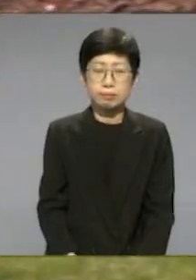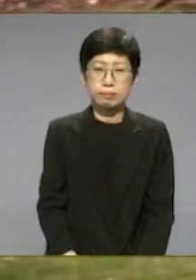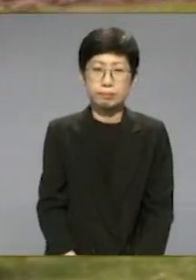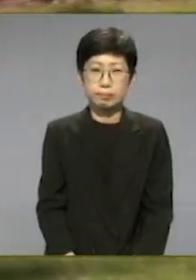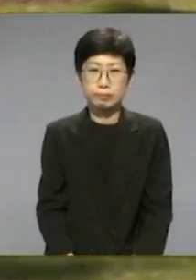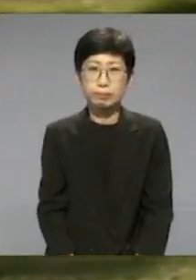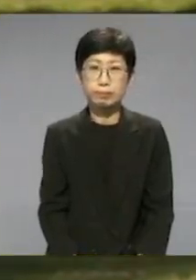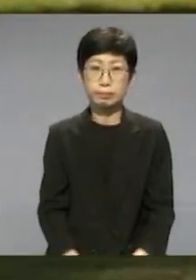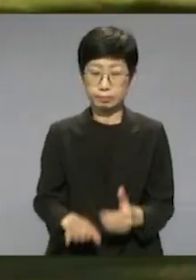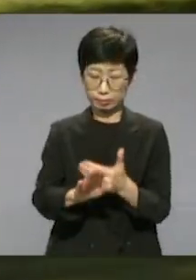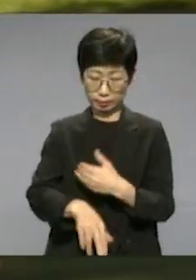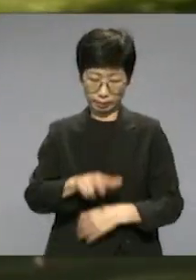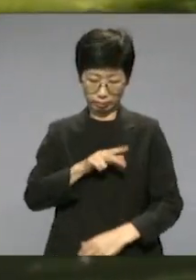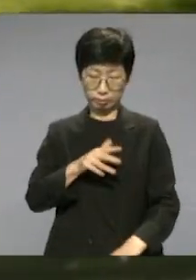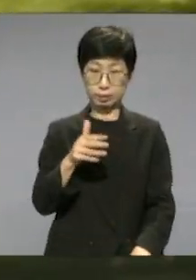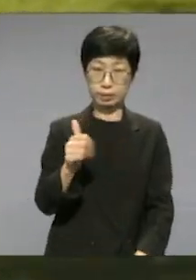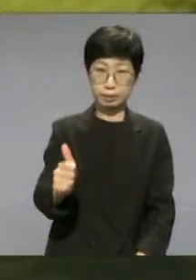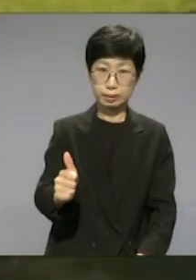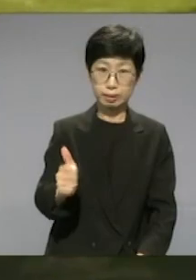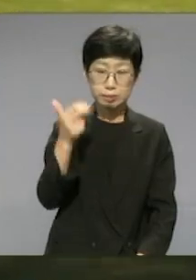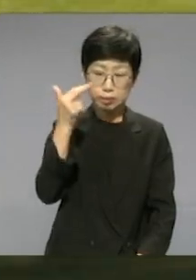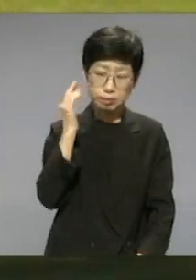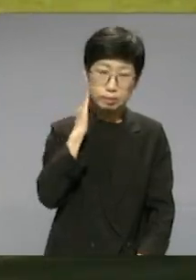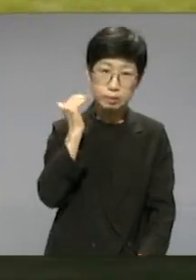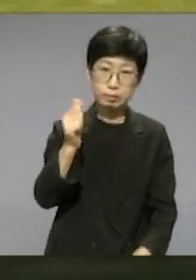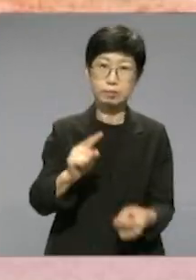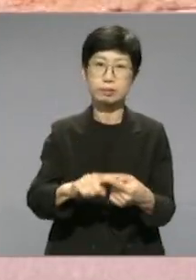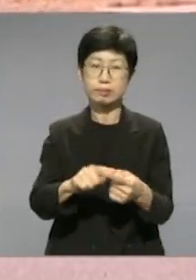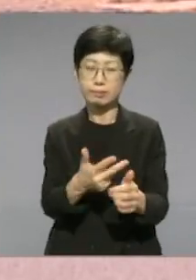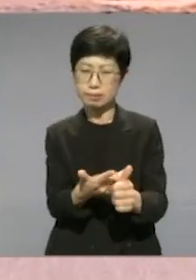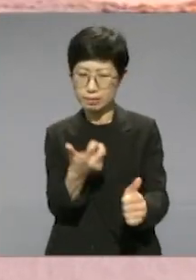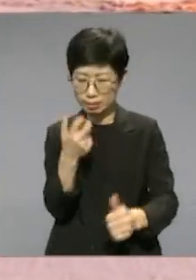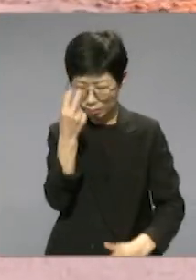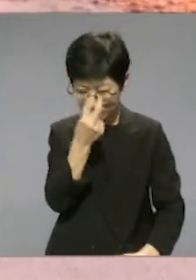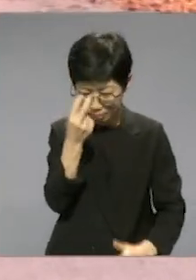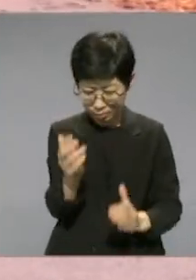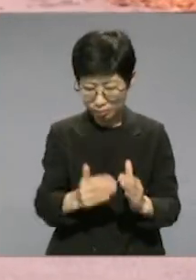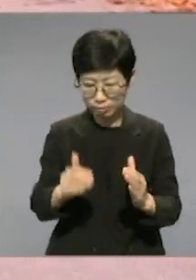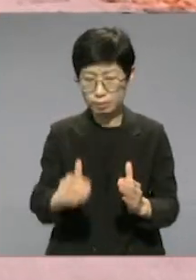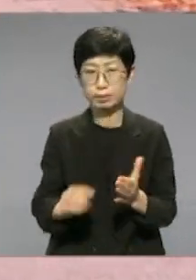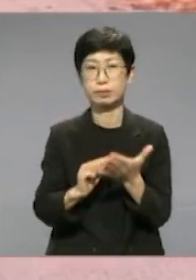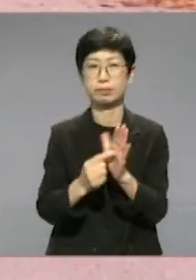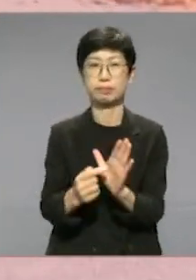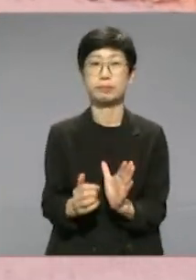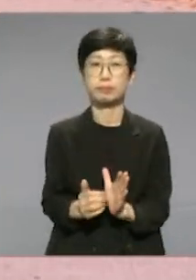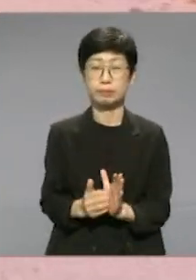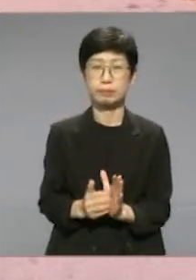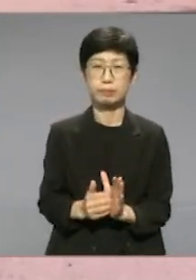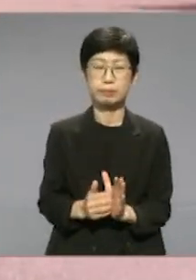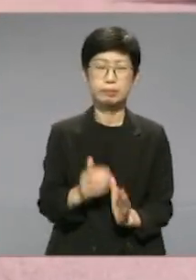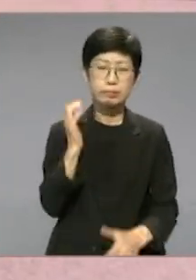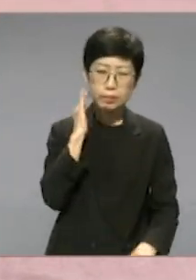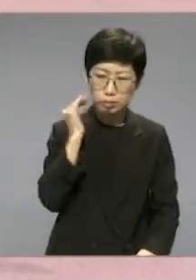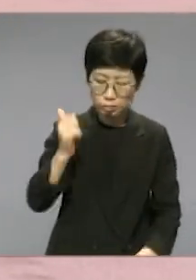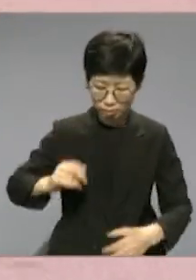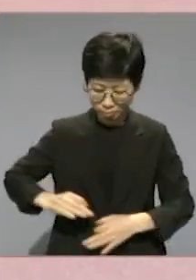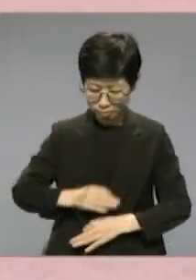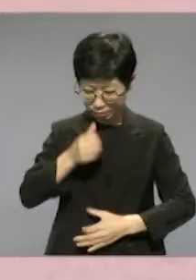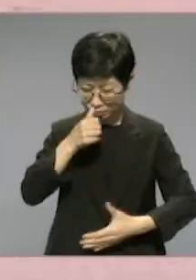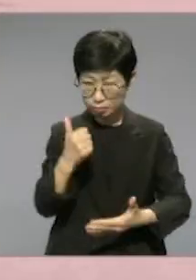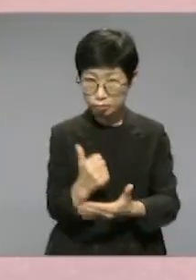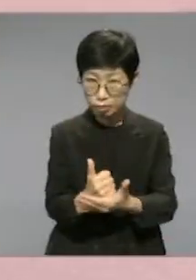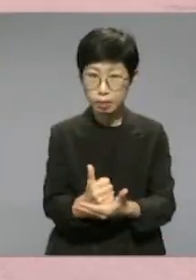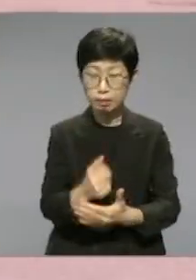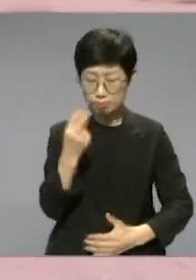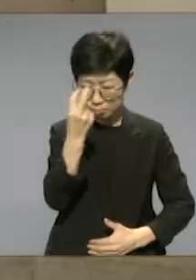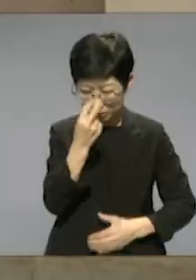케빈 메카시 하원 의장이 조 바이든 대통령에 대한 탄핵 조사를 공식화했습니다. 바이든 대통령이 부패 혐의에 대해